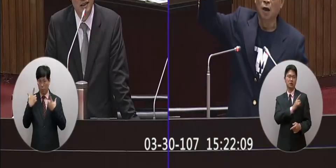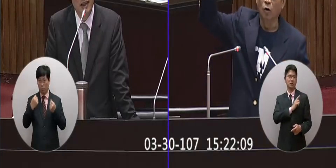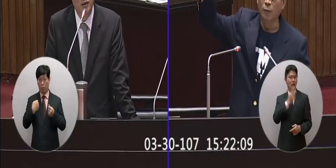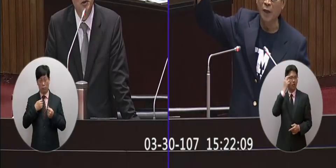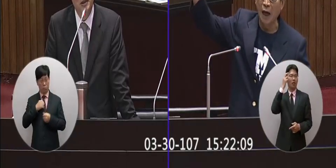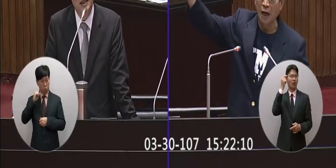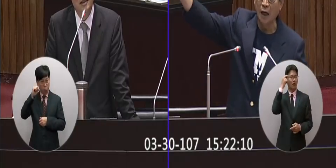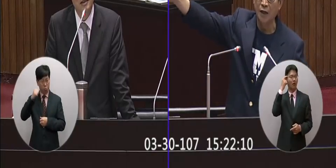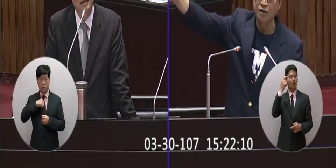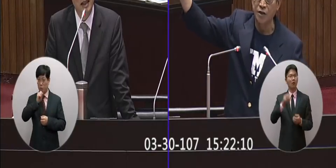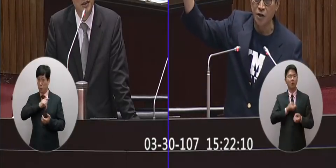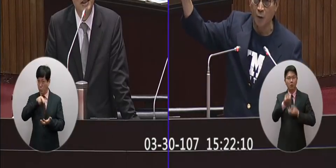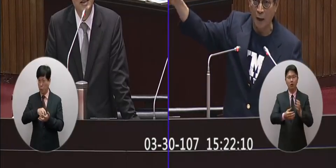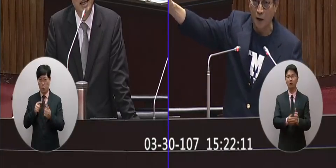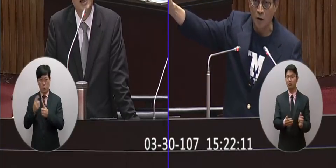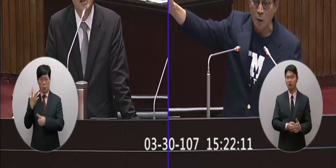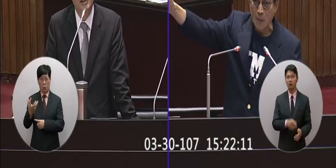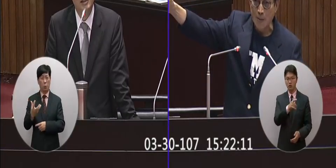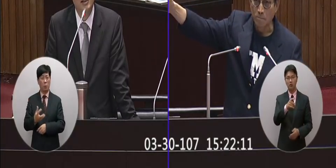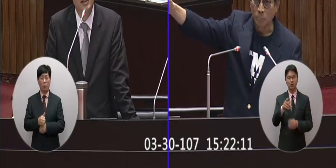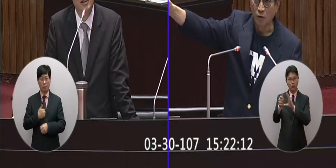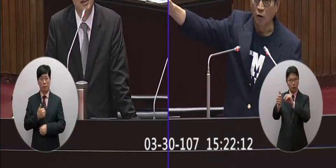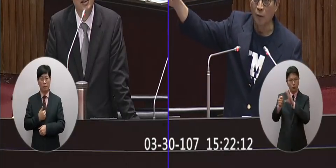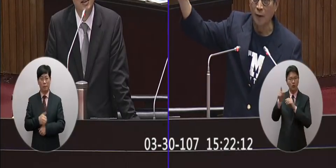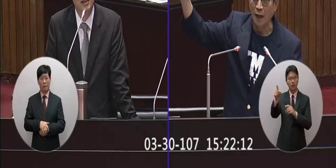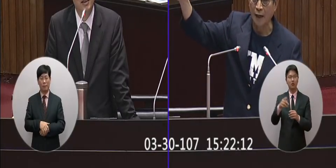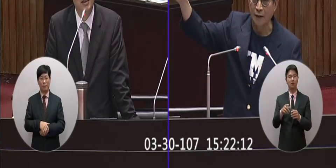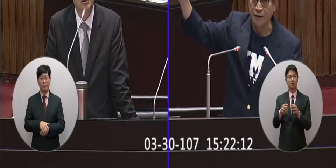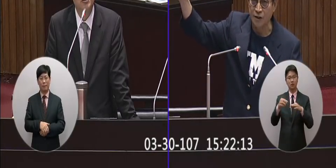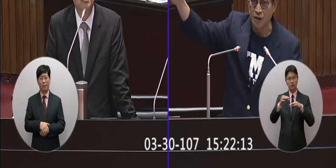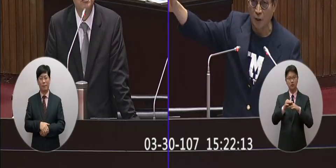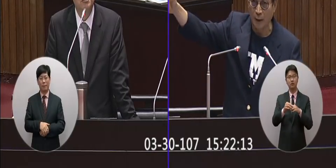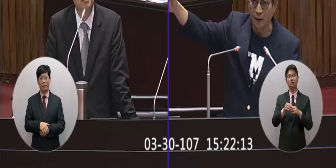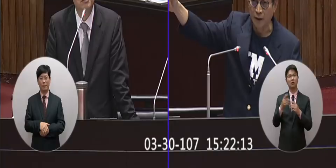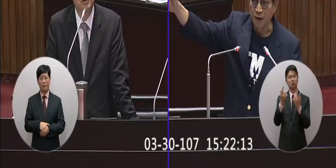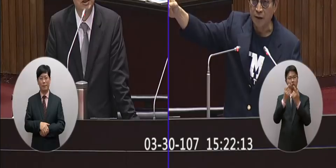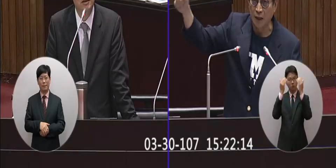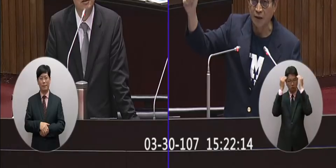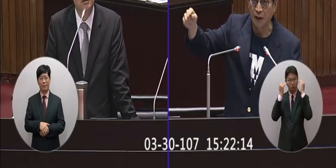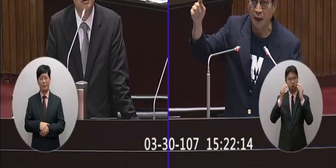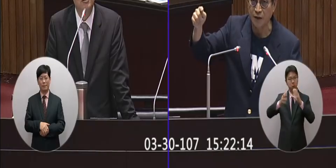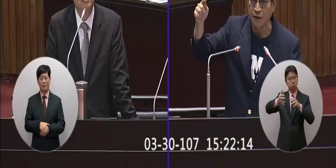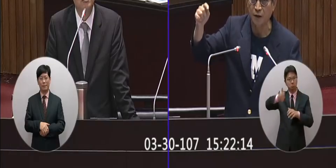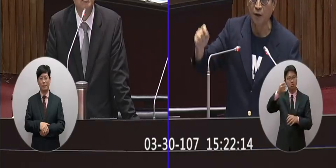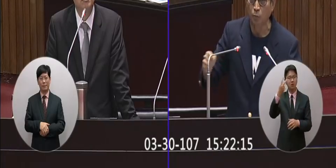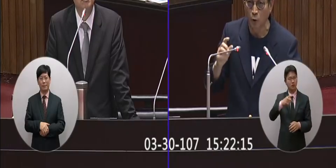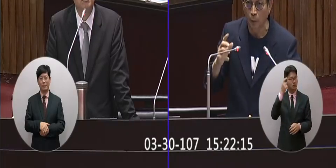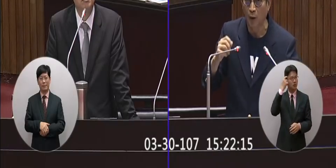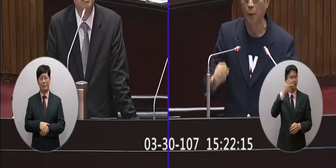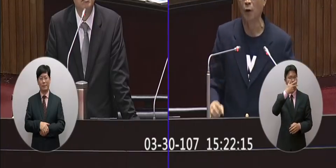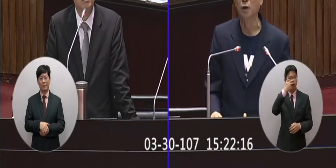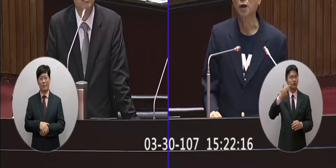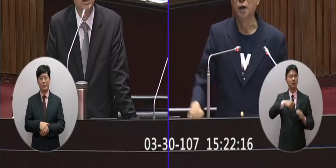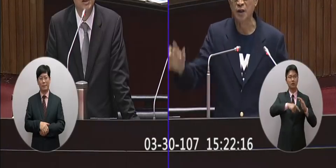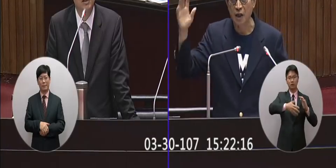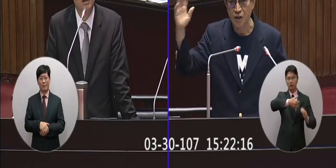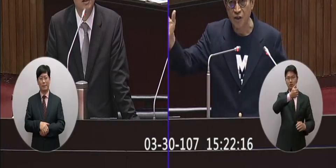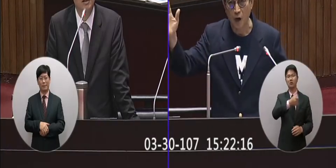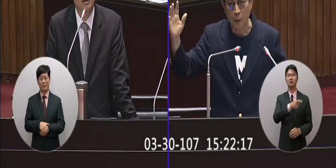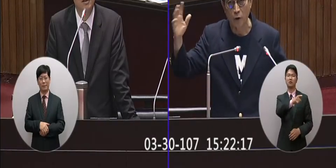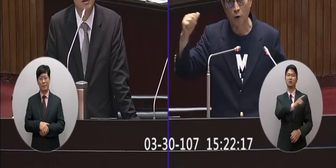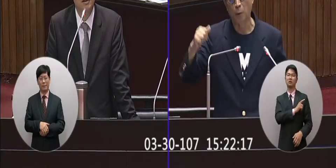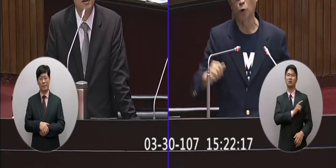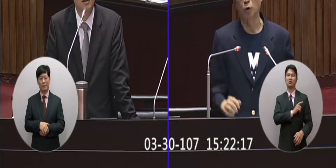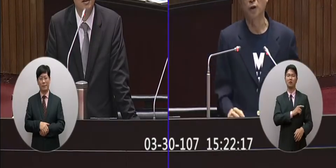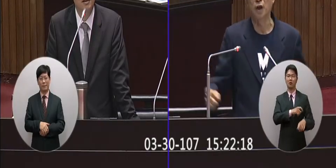独立的人大有所在，大有人在啦。 我们看看金小胖 是 想一想赖清德没半步，人家